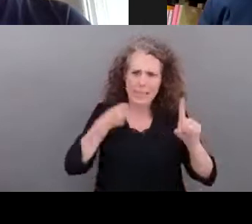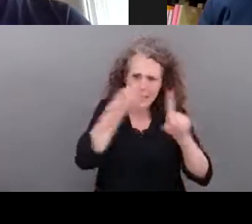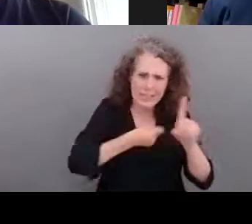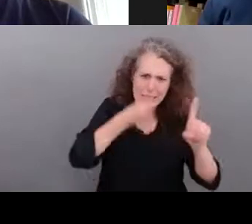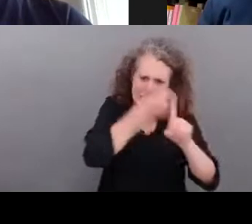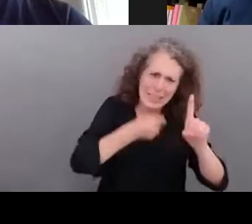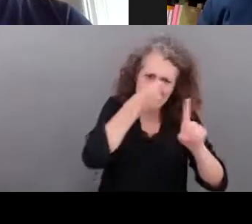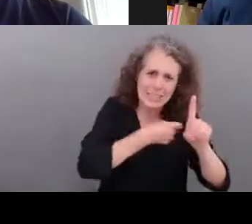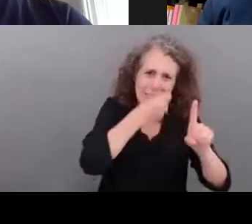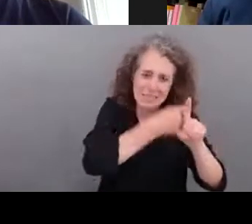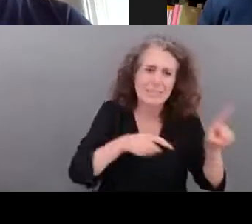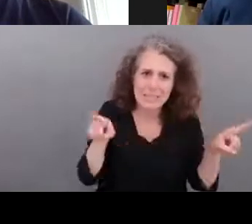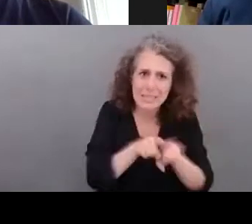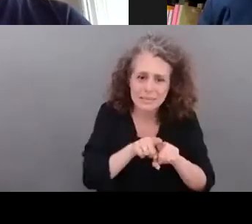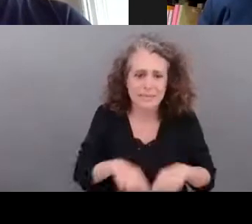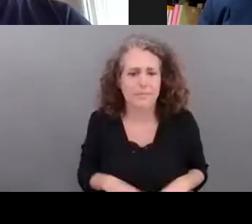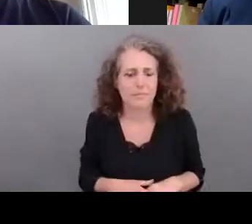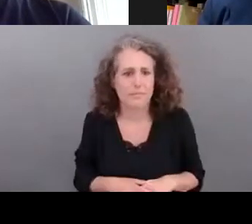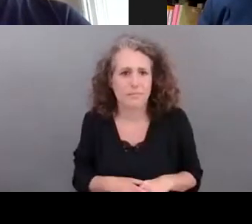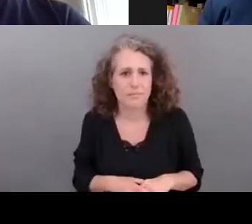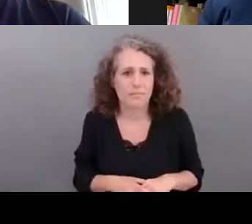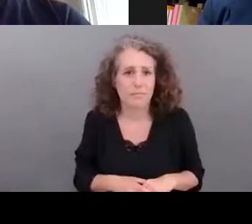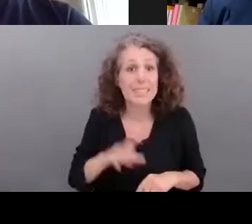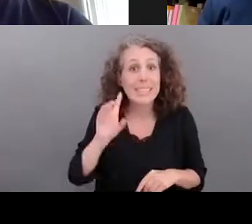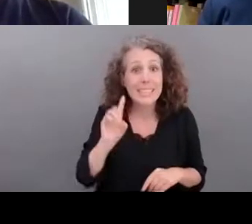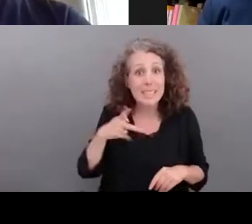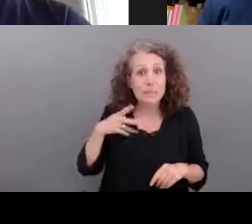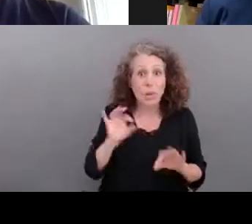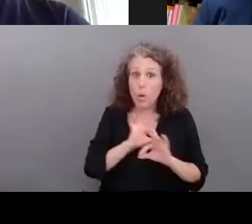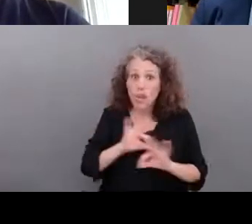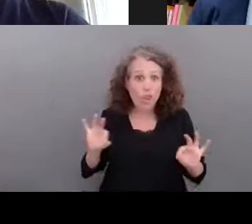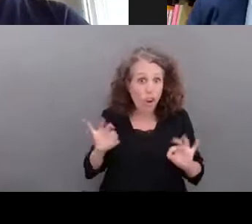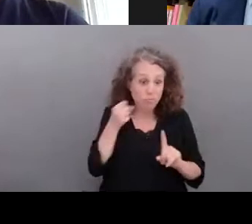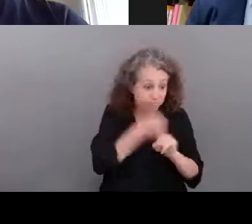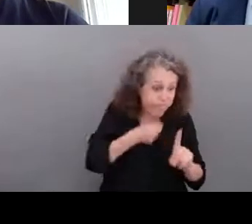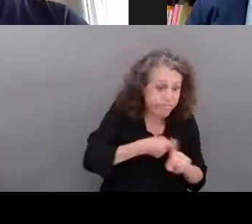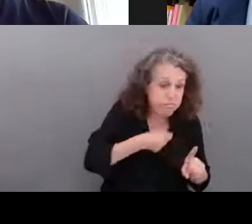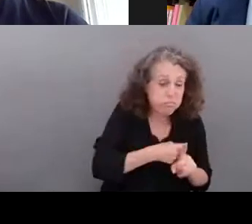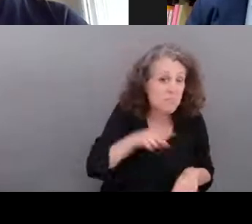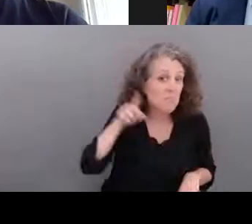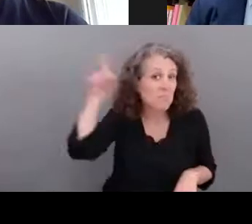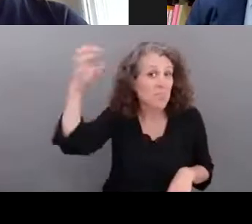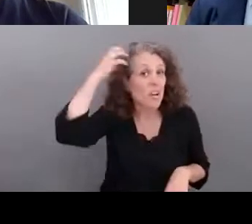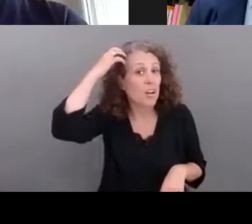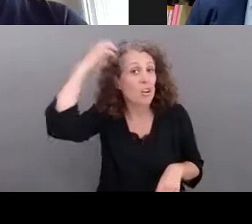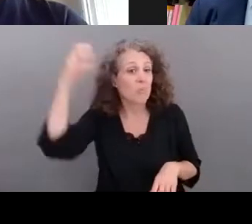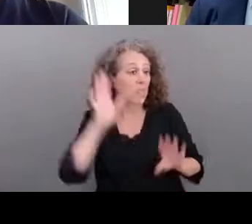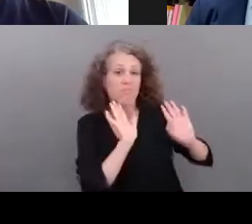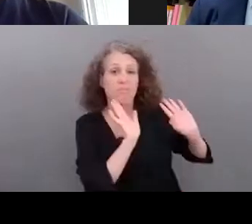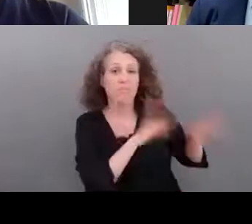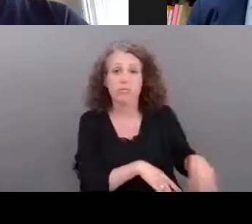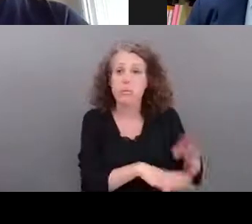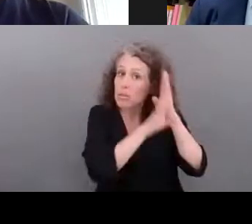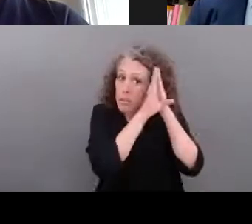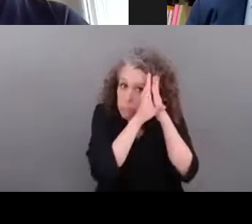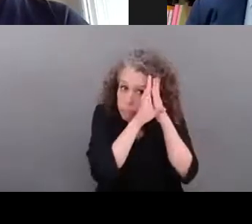ministère de la Santé pour les personnes en situation de handicap. Malgré toutes ces activités de